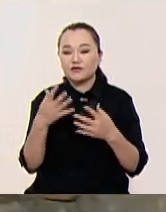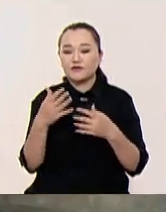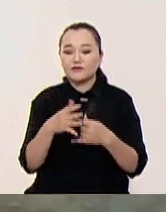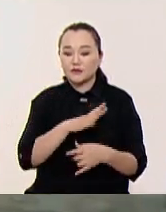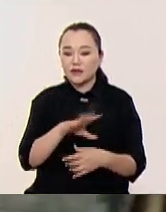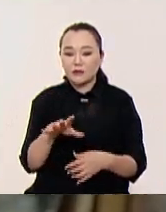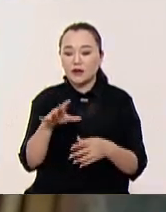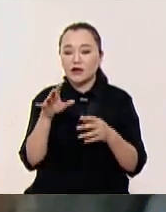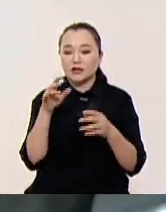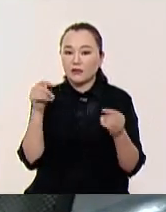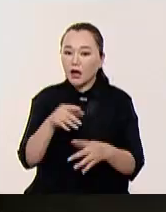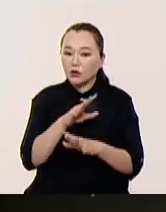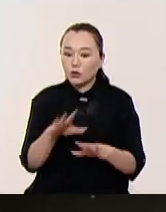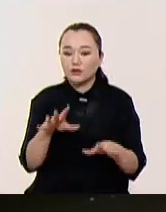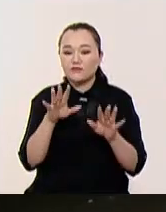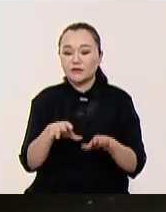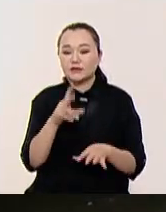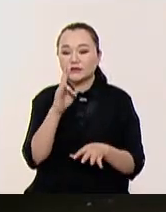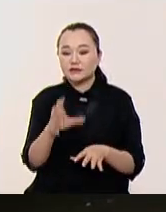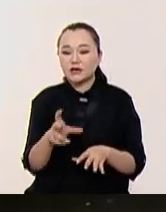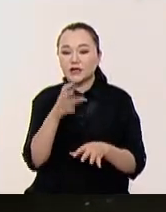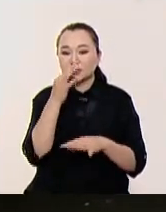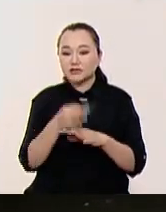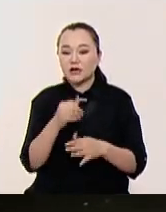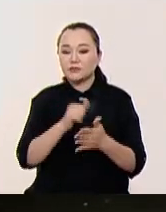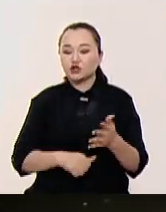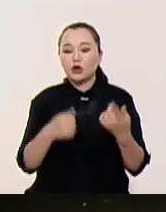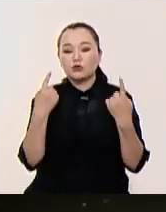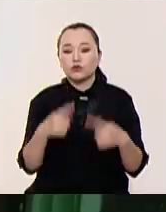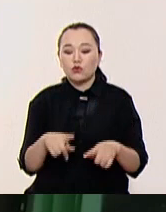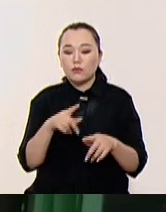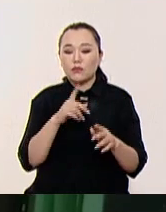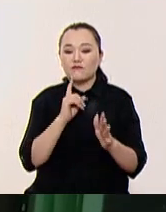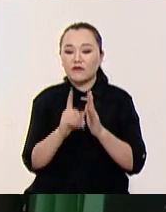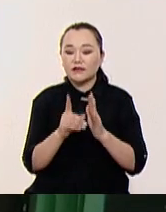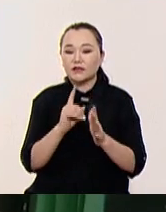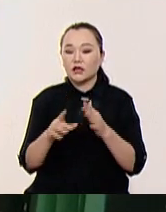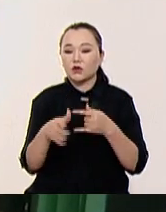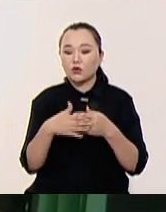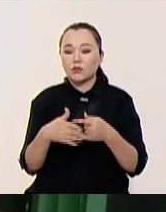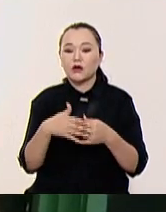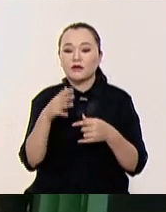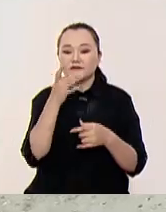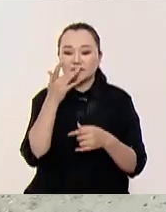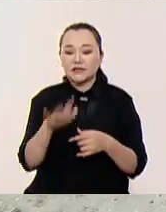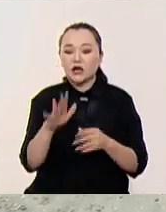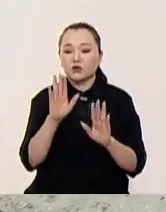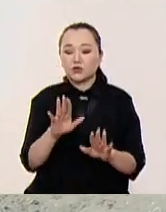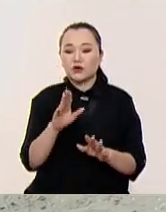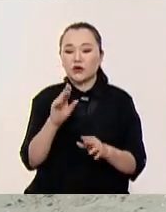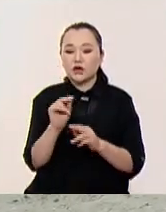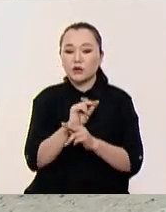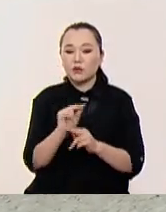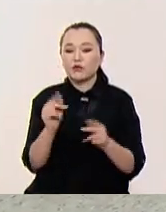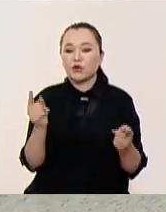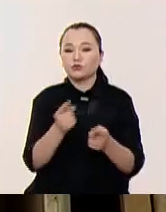была предусмотрена. В местном КСК же отмечают, что причина в другом. Входные группы за все это время подвергались только